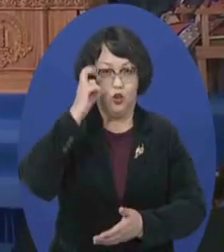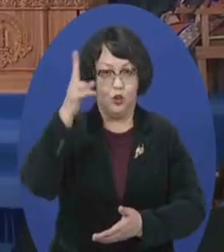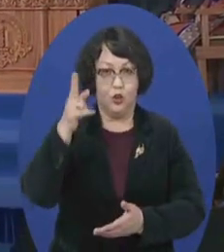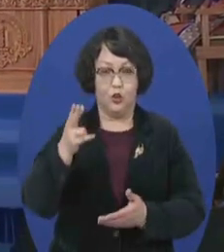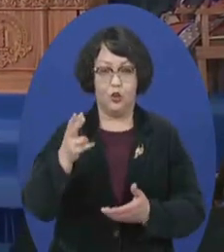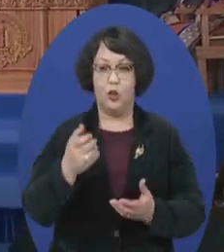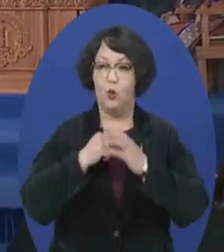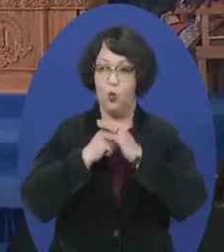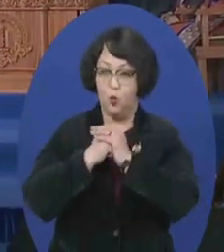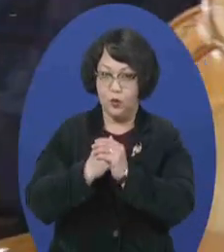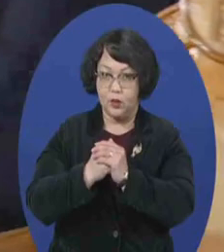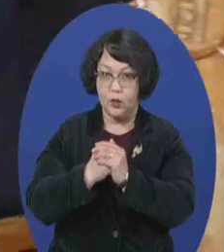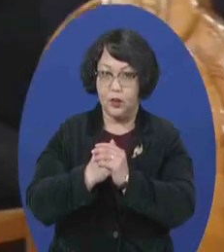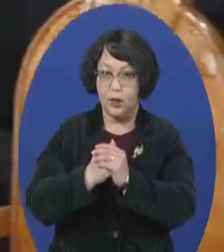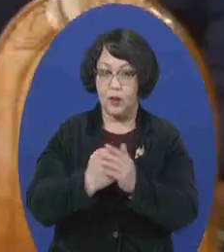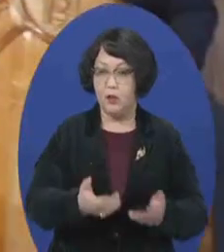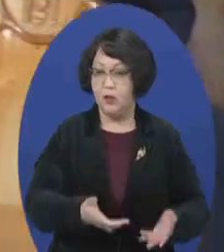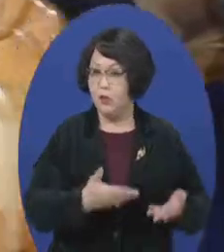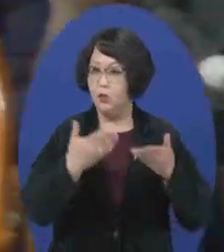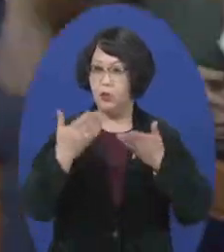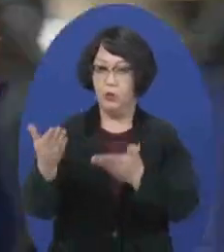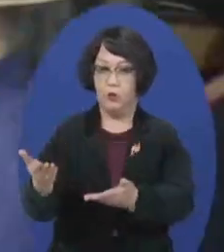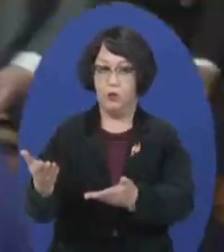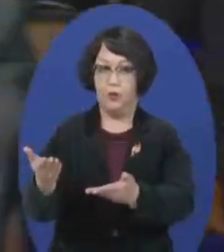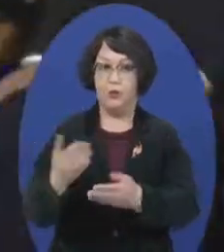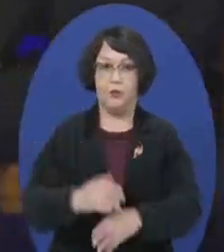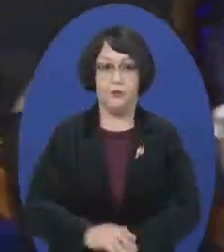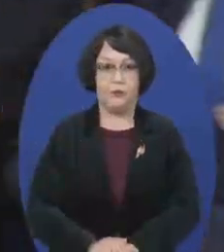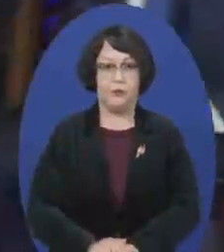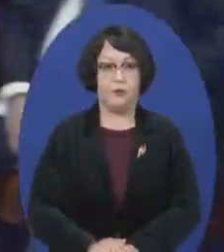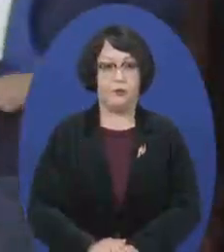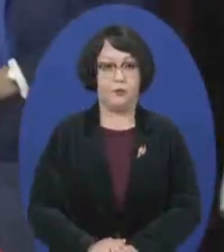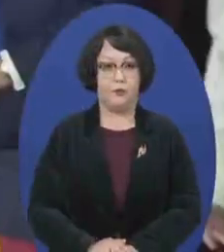хөрөлсөхөд хүндэтгэлтэйгээр өргөн барина.